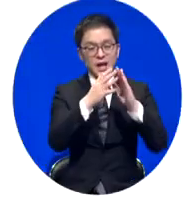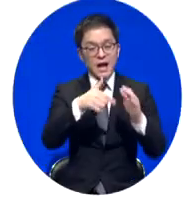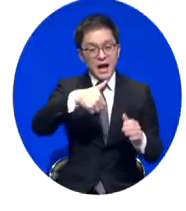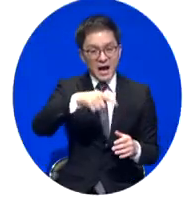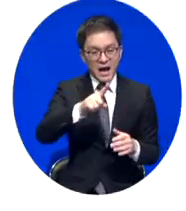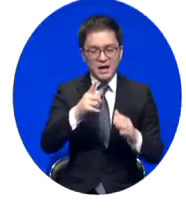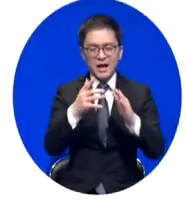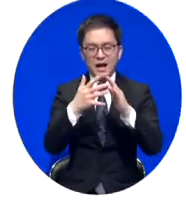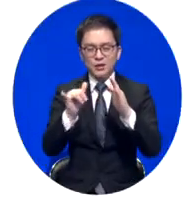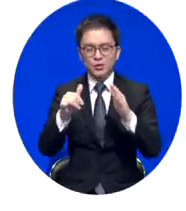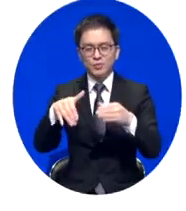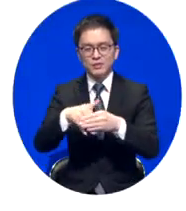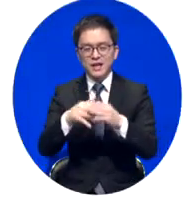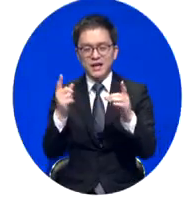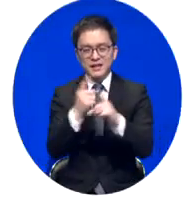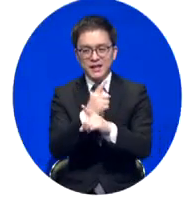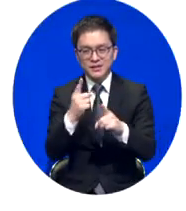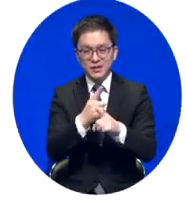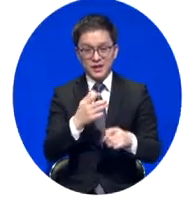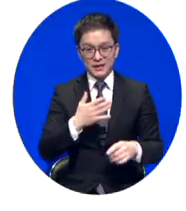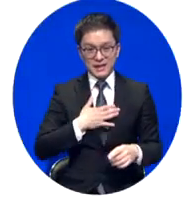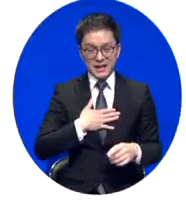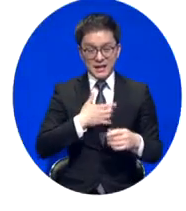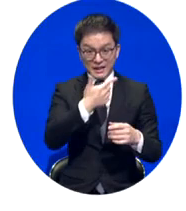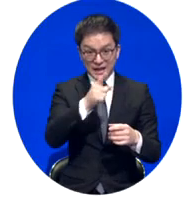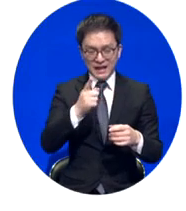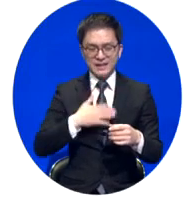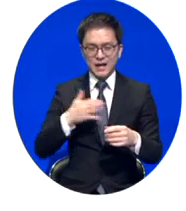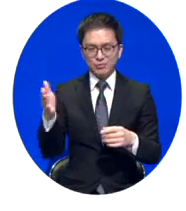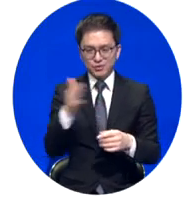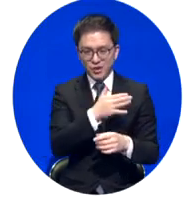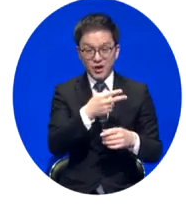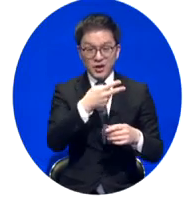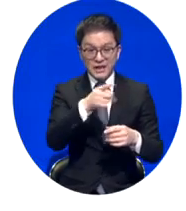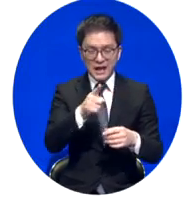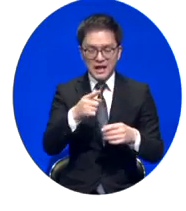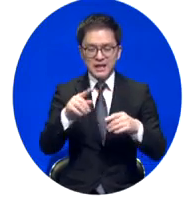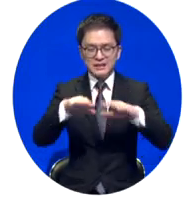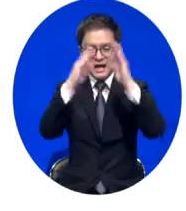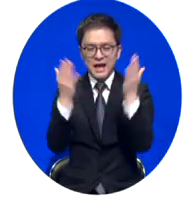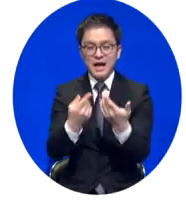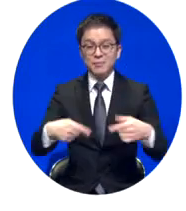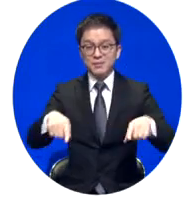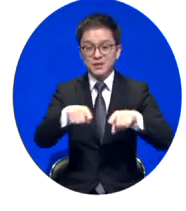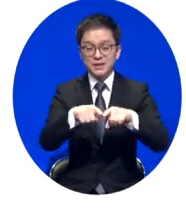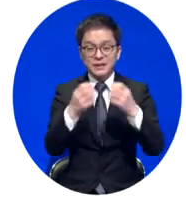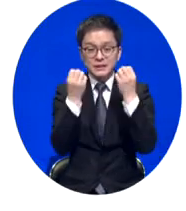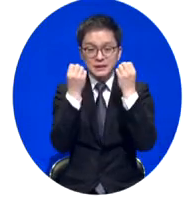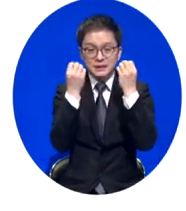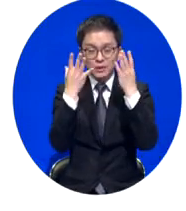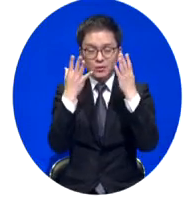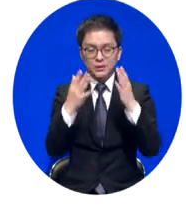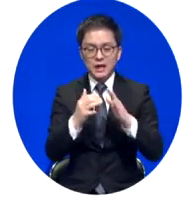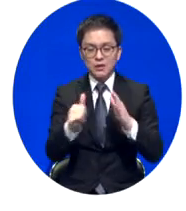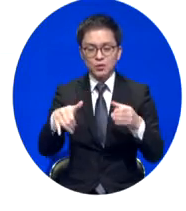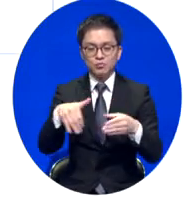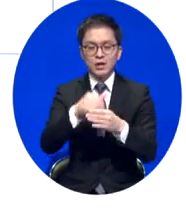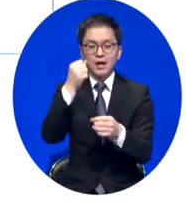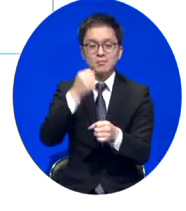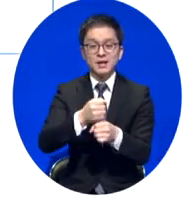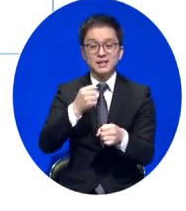가족문화 개선, 나부터 다 함께. 보건복지부에서 진행하는 새로운 가족문화 만들기 가나다